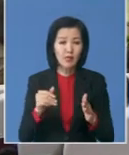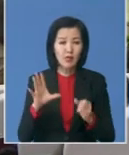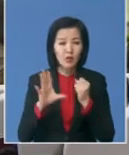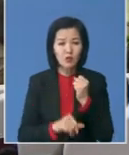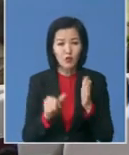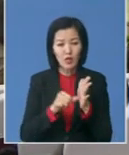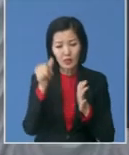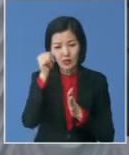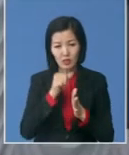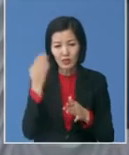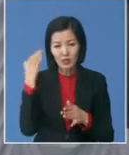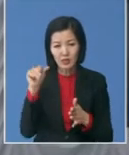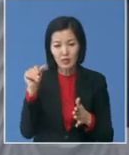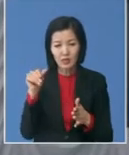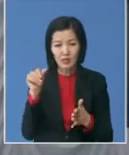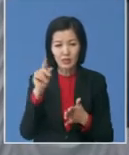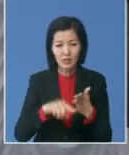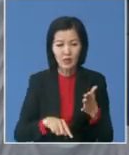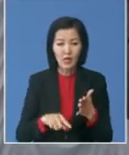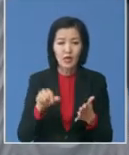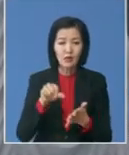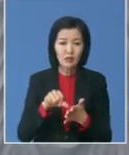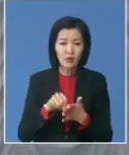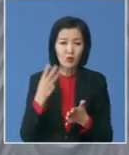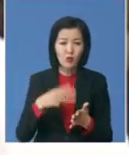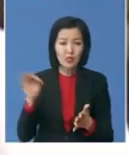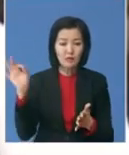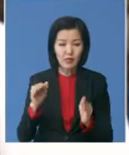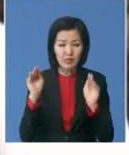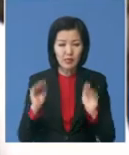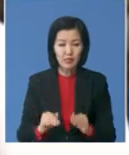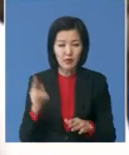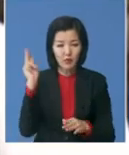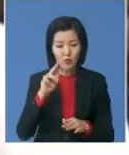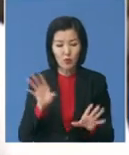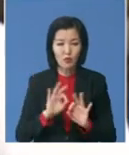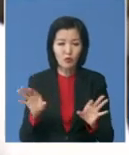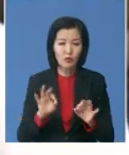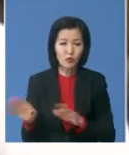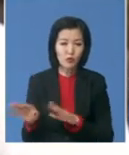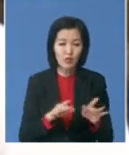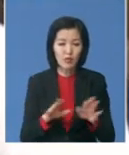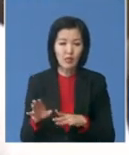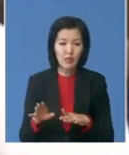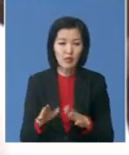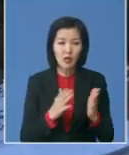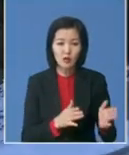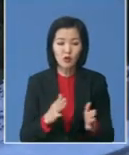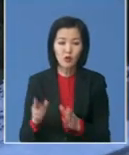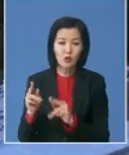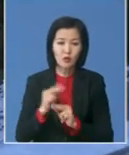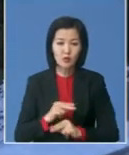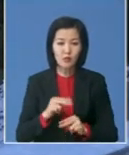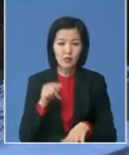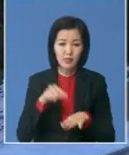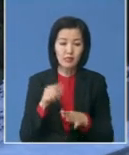облыста теріс ағымға түскендер саны 30%-ға азайған. Бұған осындай оқыту курстары мен түсіндіру шаралары және жүйелі жүргізілген жұмыстар